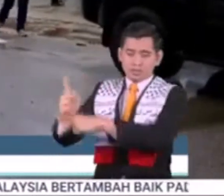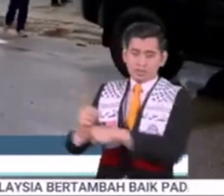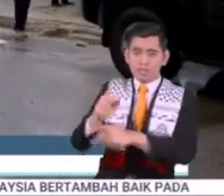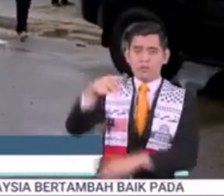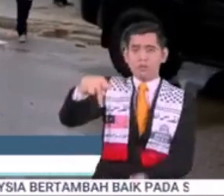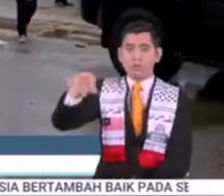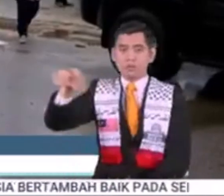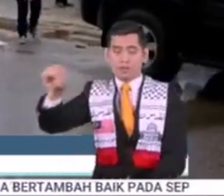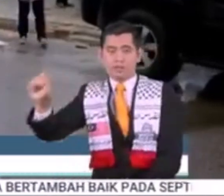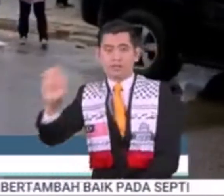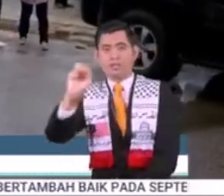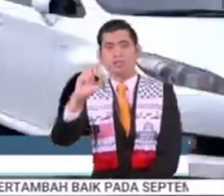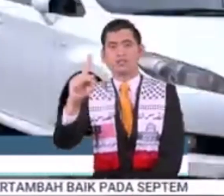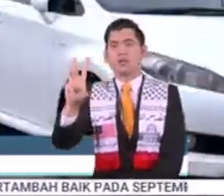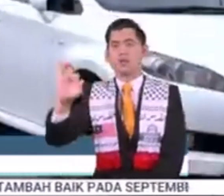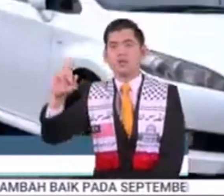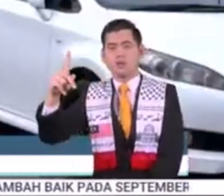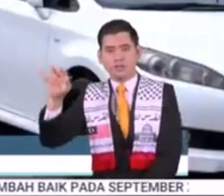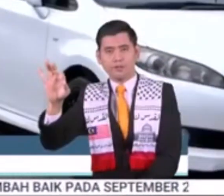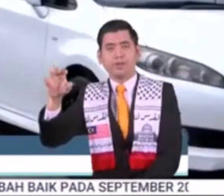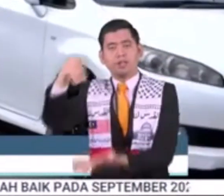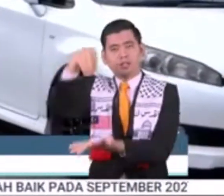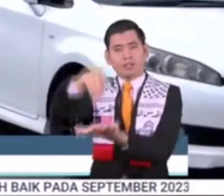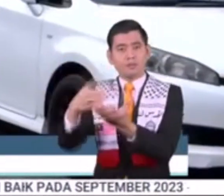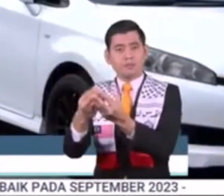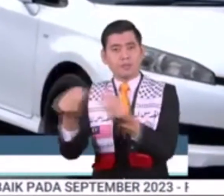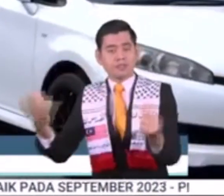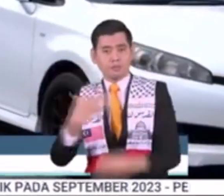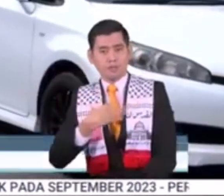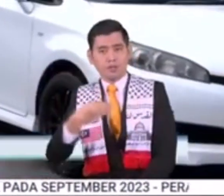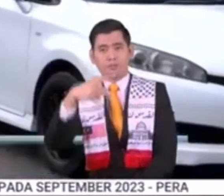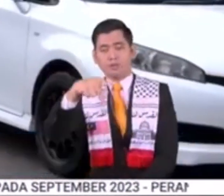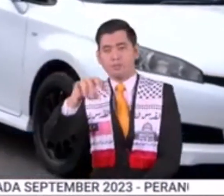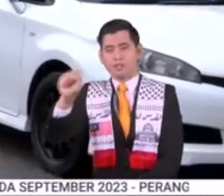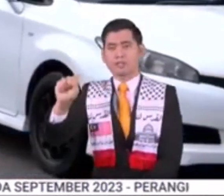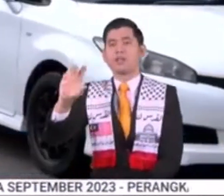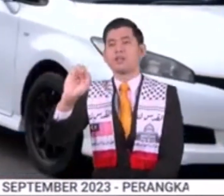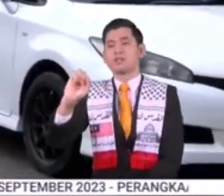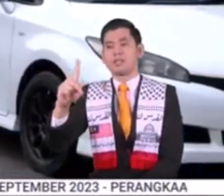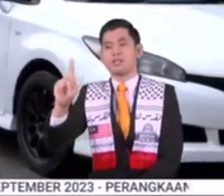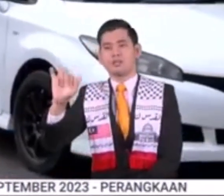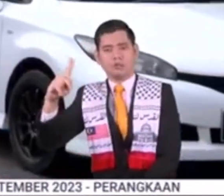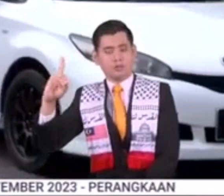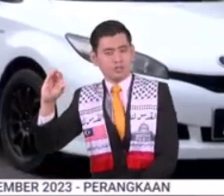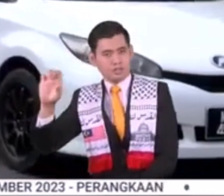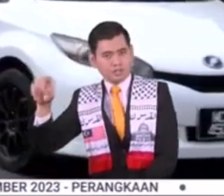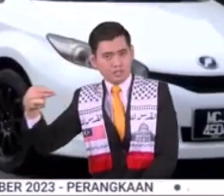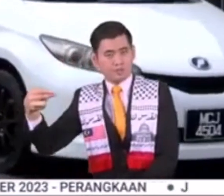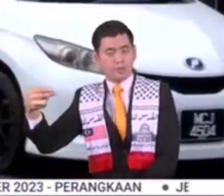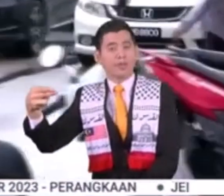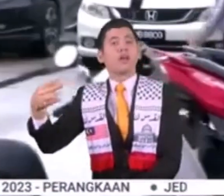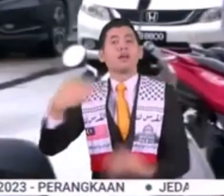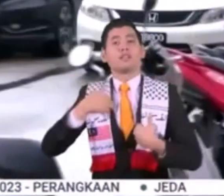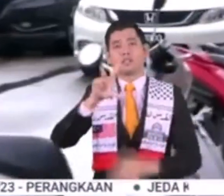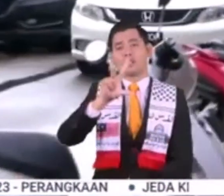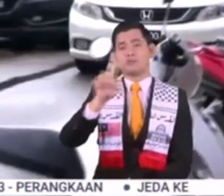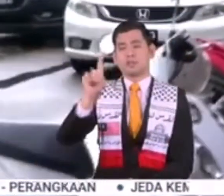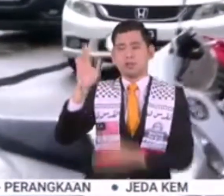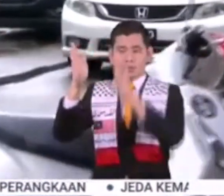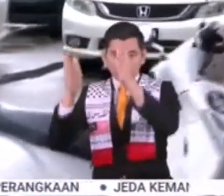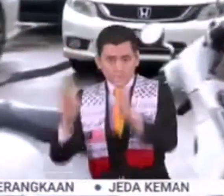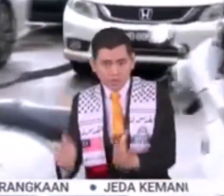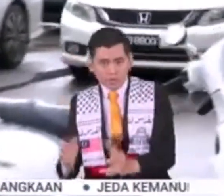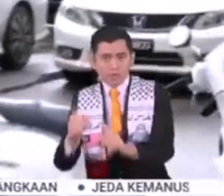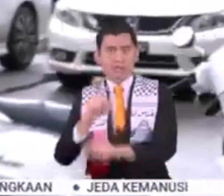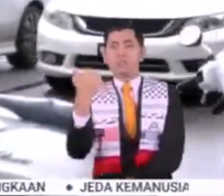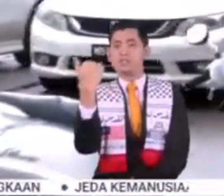ppssk wakaf raja di pasir Puteh manakala PPS SK tok deh di Pasir Mas pula melibatkan 31 orang